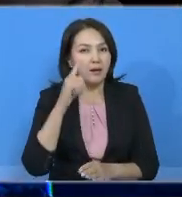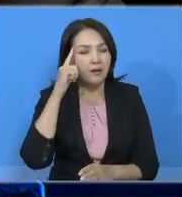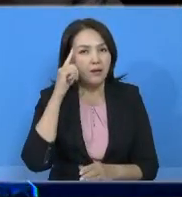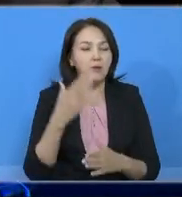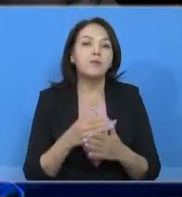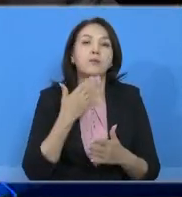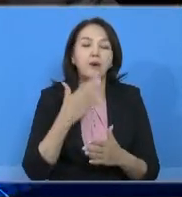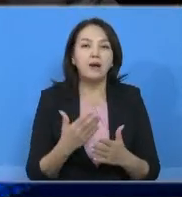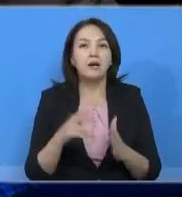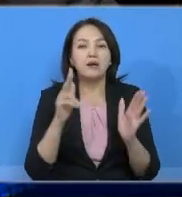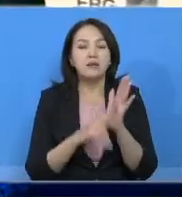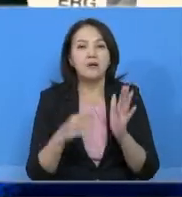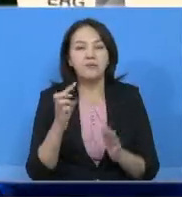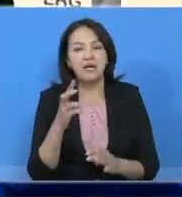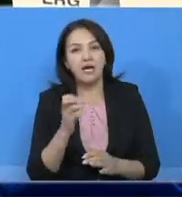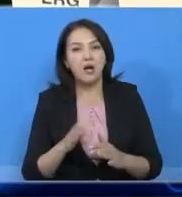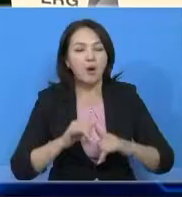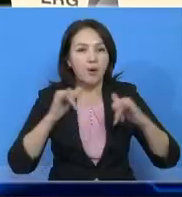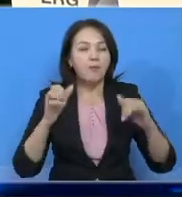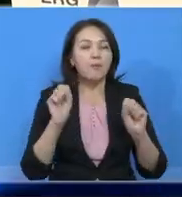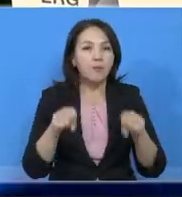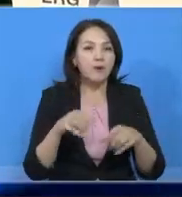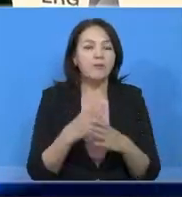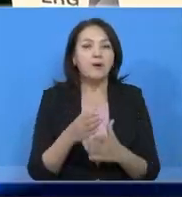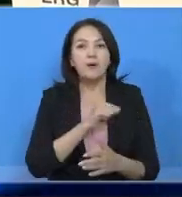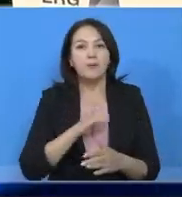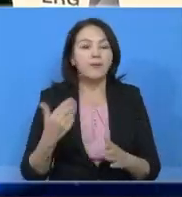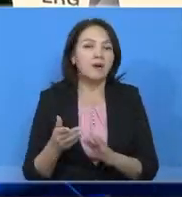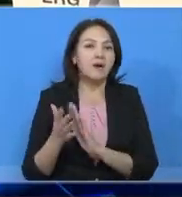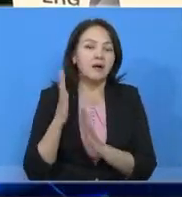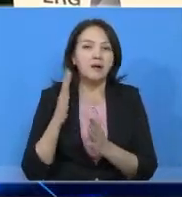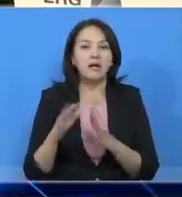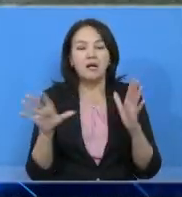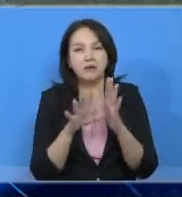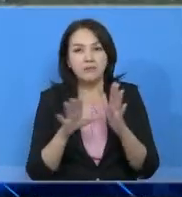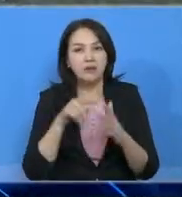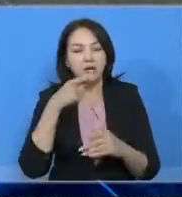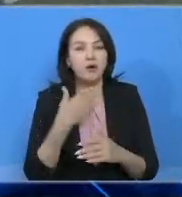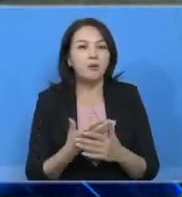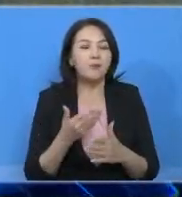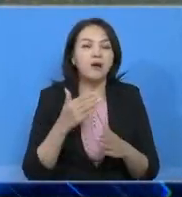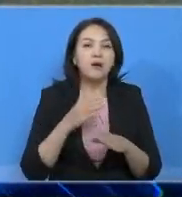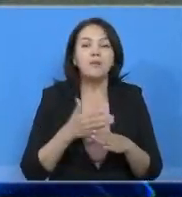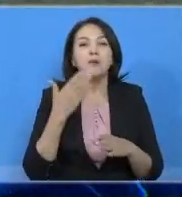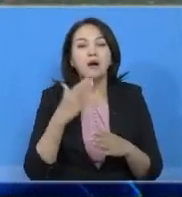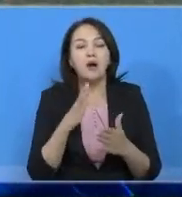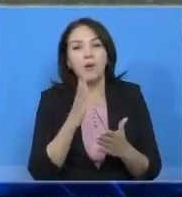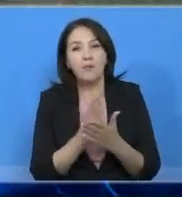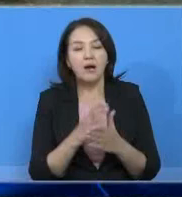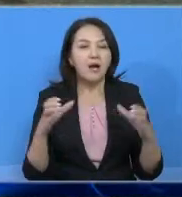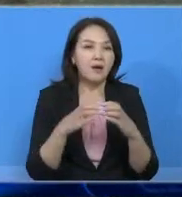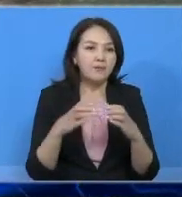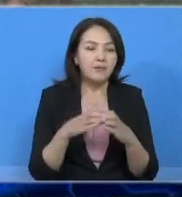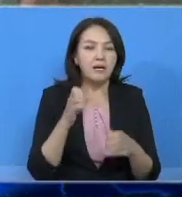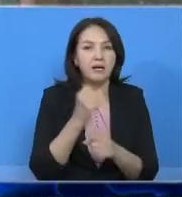ескерсек, сұраныс 80 мегаватқа дейін артуы мүмкін. Өз кезегінде бұл өңірдің энергия жүйесіне айтарлықтай жүктеме болар еді. Айтып өтейік, компания